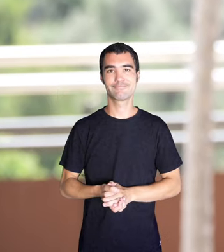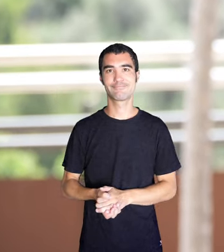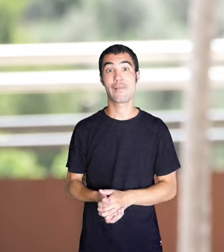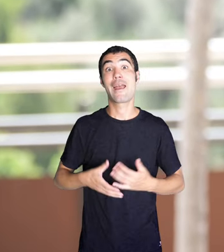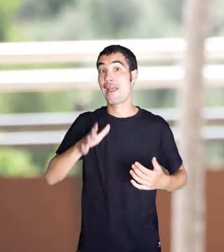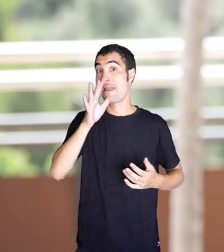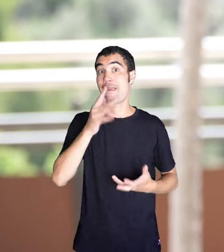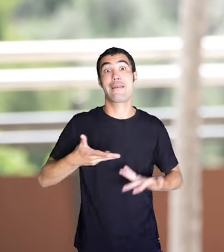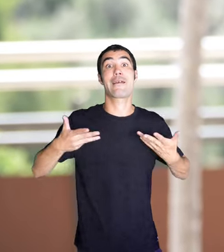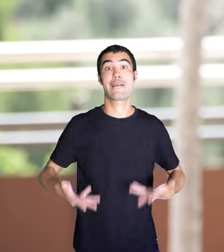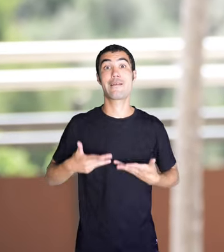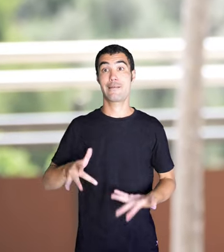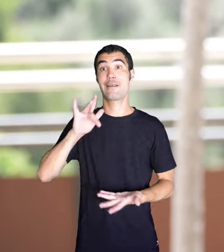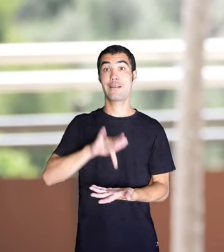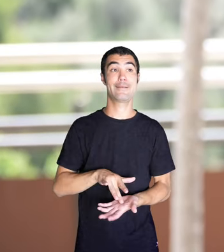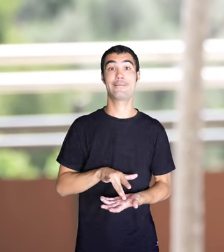Ara,